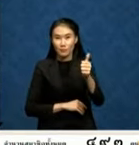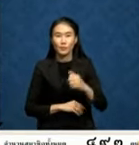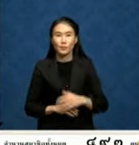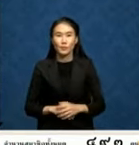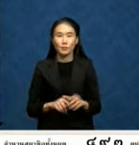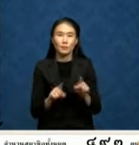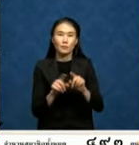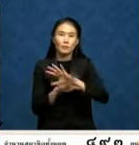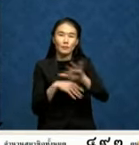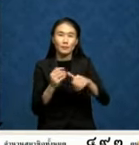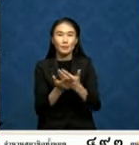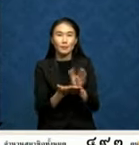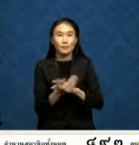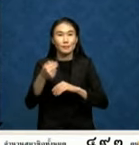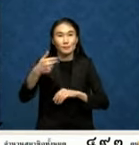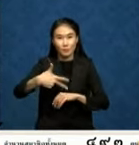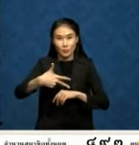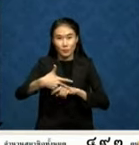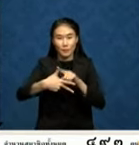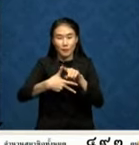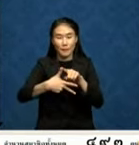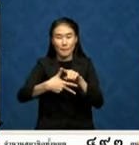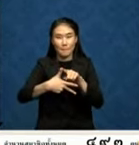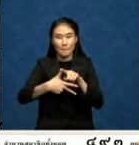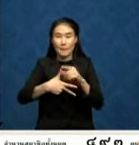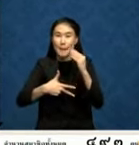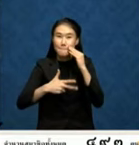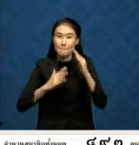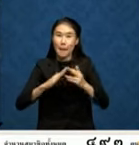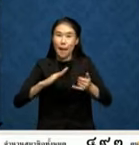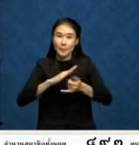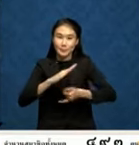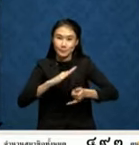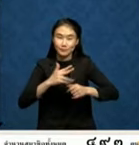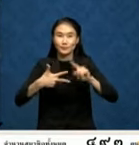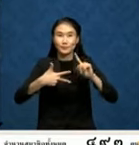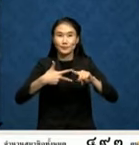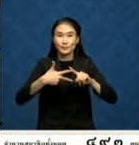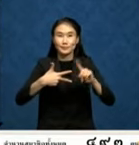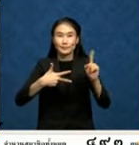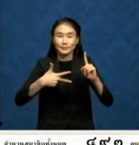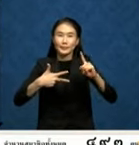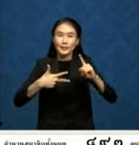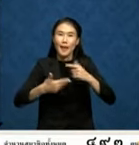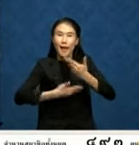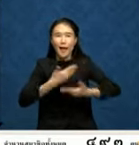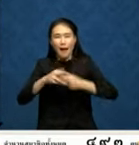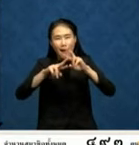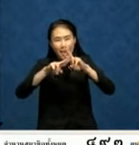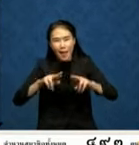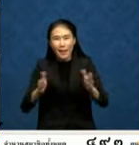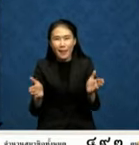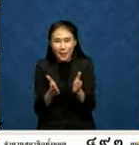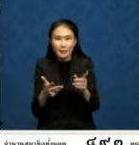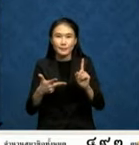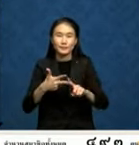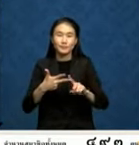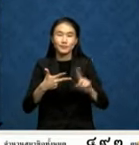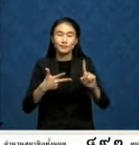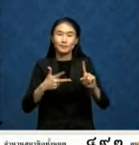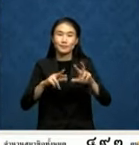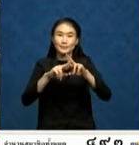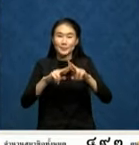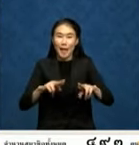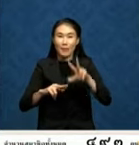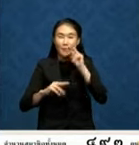ฟ้าทั้ง3ประเภทประกอบด้วย 1. บ้านอยู่อาศัย 2. กิจการขนาดเล็กและ 3. กิจการ